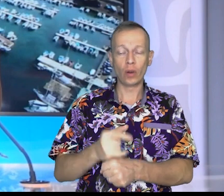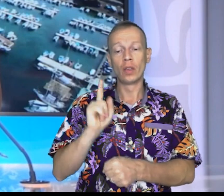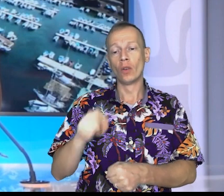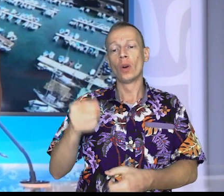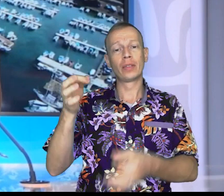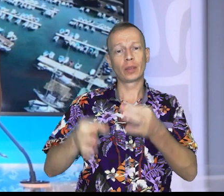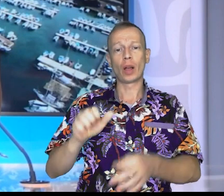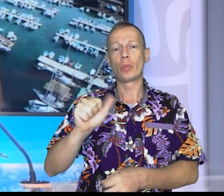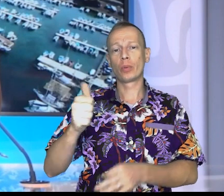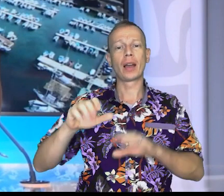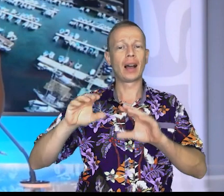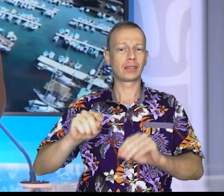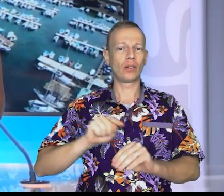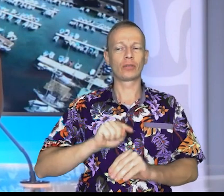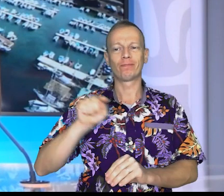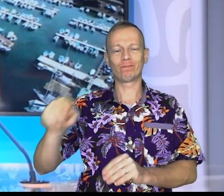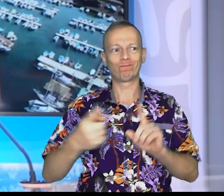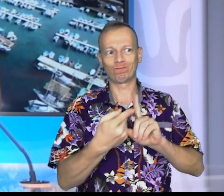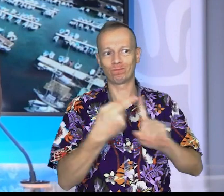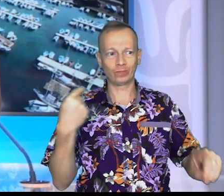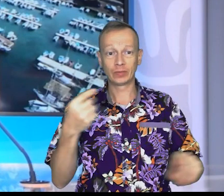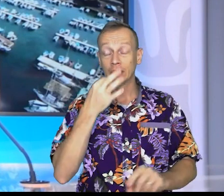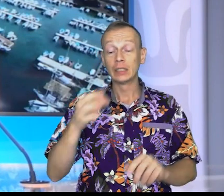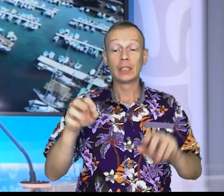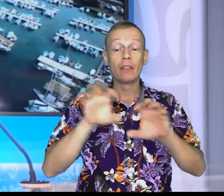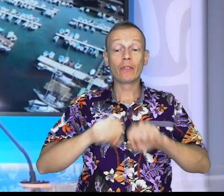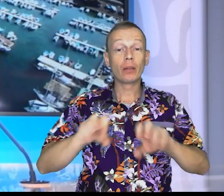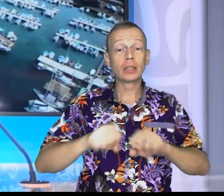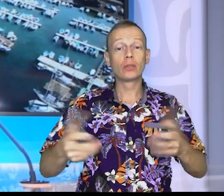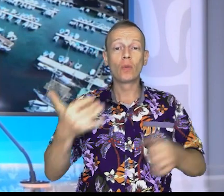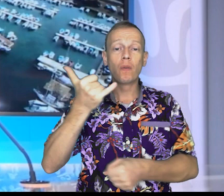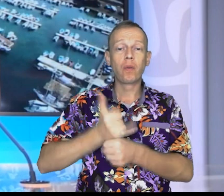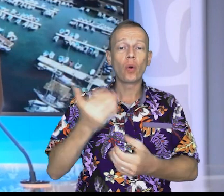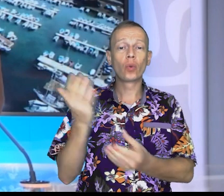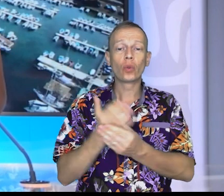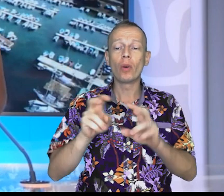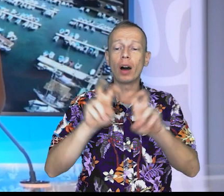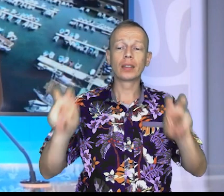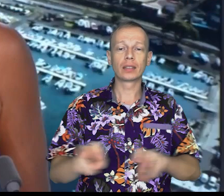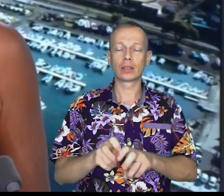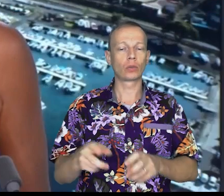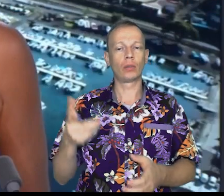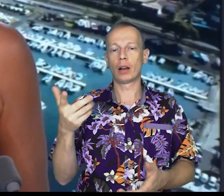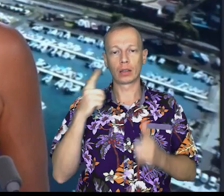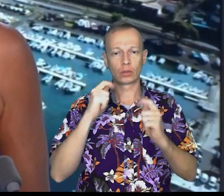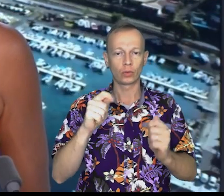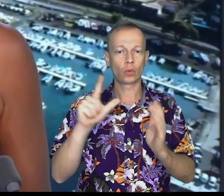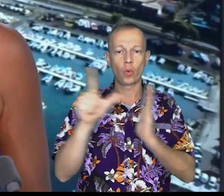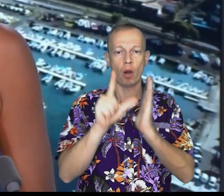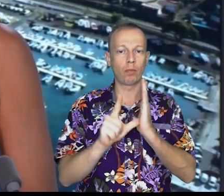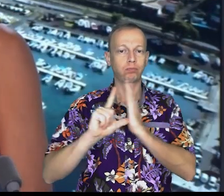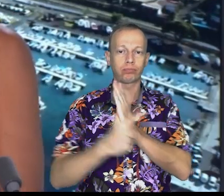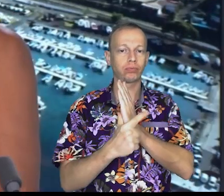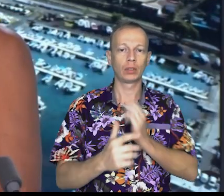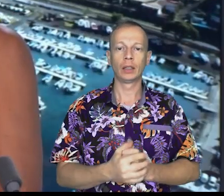instance. Et le haut-commissariat rappelle que la fabrication et l'utilisation de faux documents est un délit. L'hélicoptère des